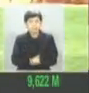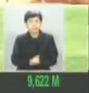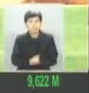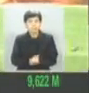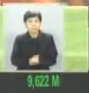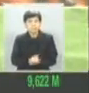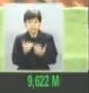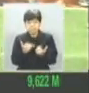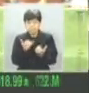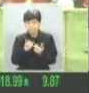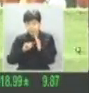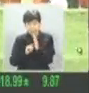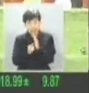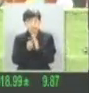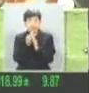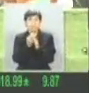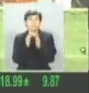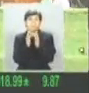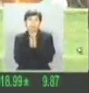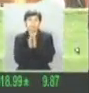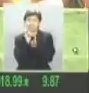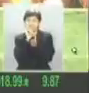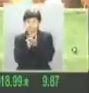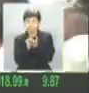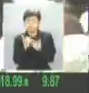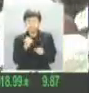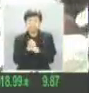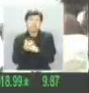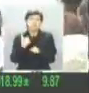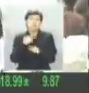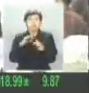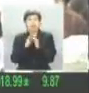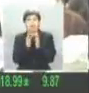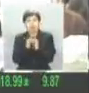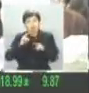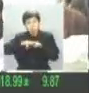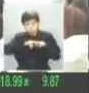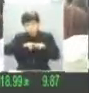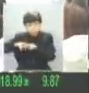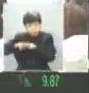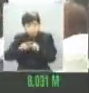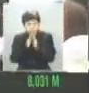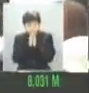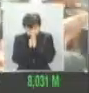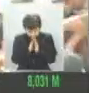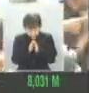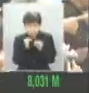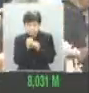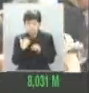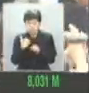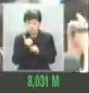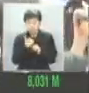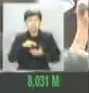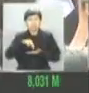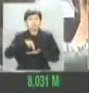และนี่คือบรรยากาศขณะเริ่มพิธีเคลื่อนสรีระหลวงตามหาบัวยานสัมปันโนนะครับชาวพุทธที่จับจองที่นั่งได้ต่างก้มลงกราบขณะที่บางส่วนยืนสงบ